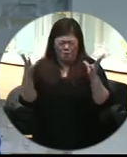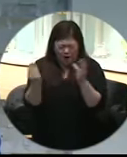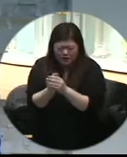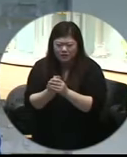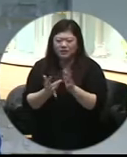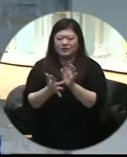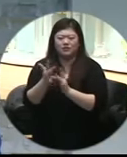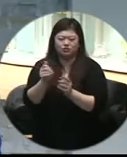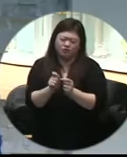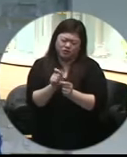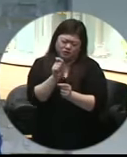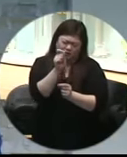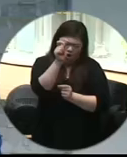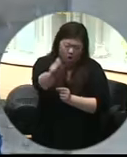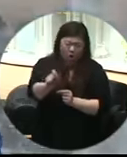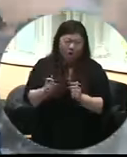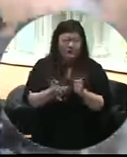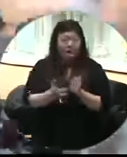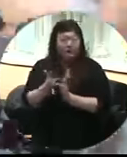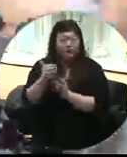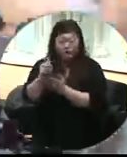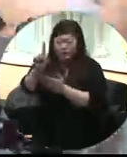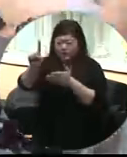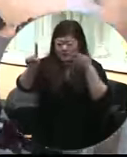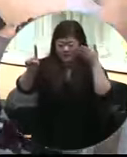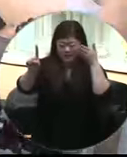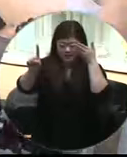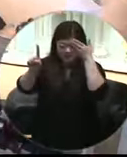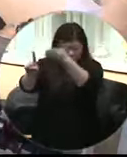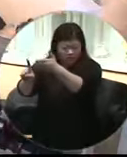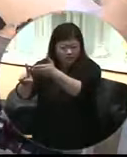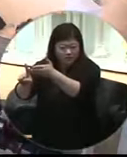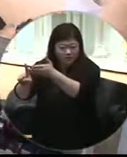예수, 영원한 예수. 여러분